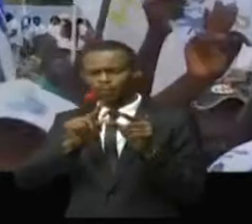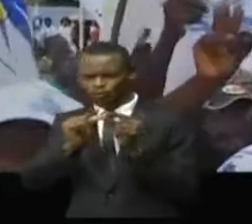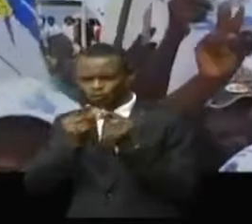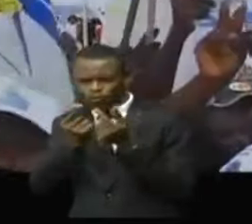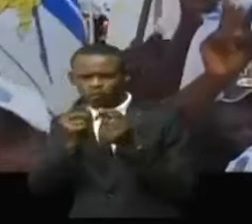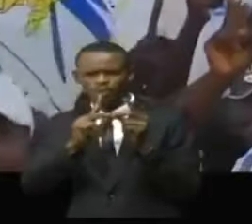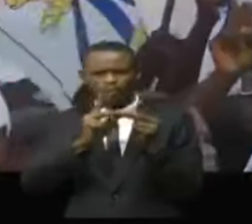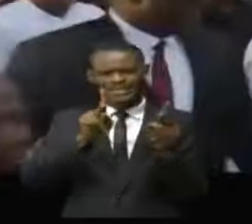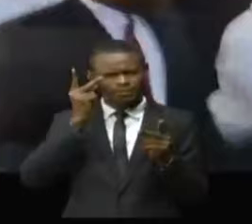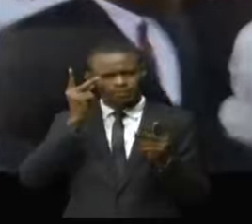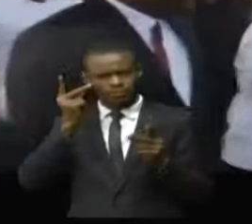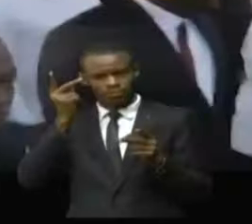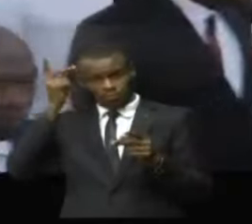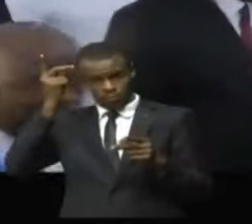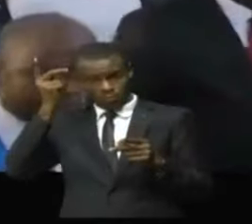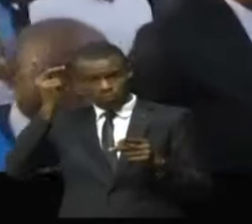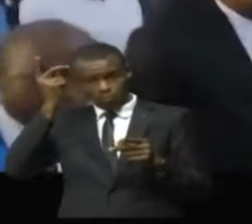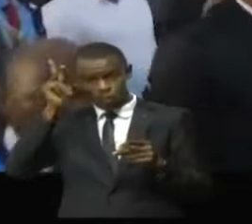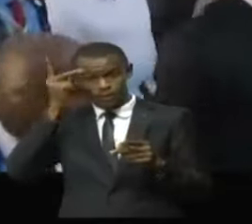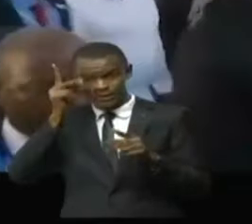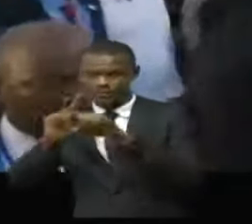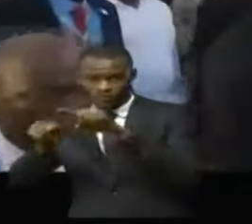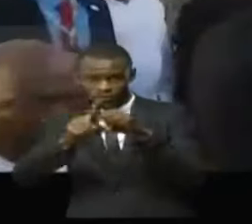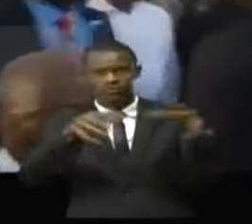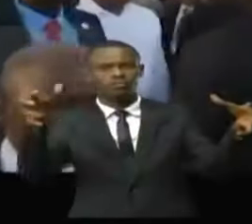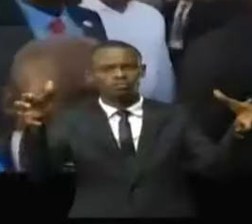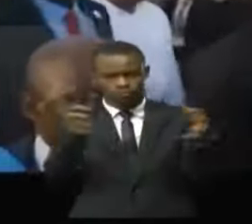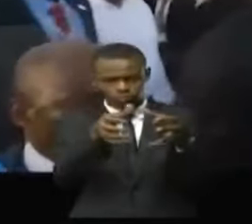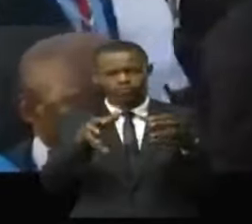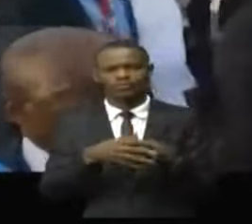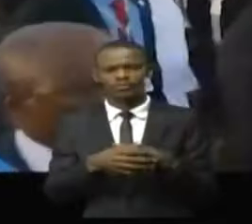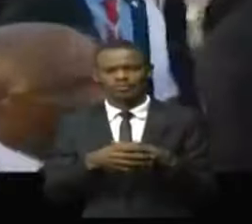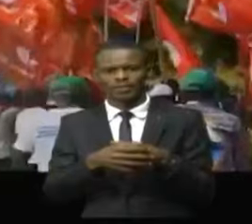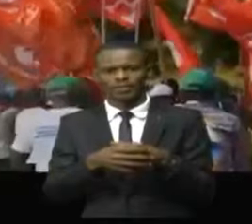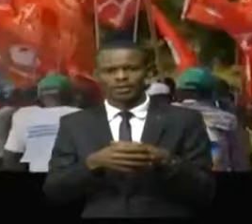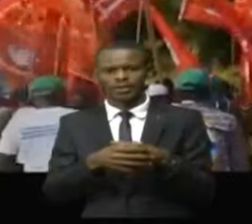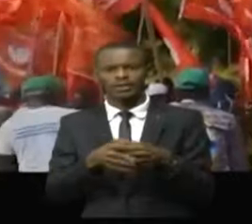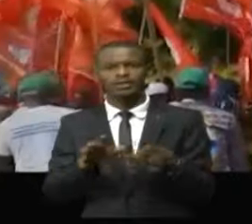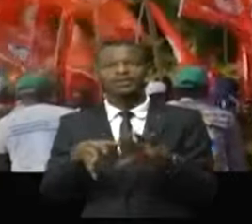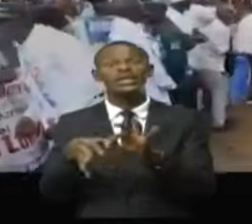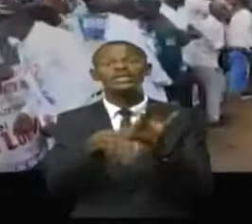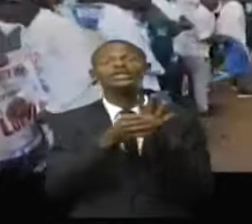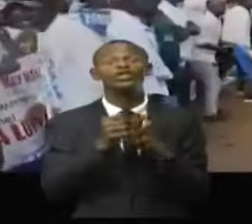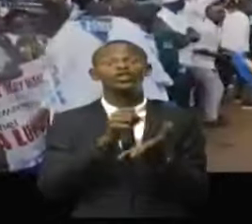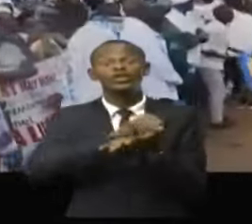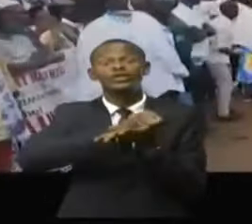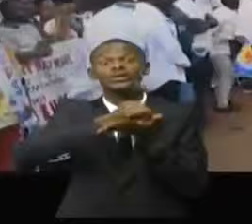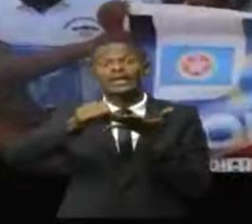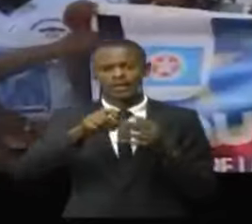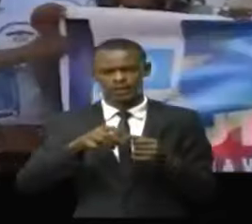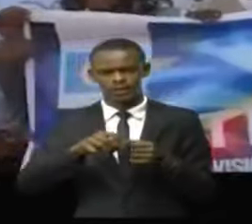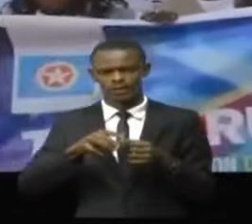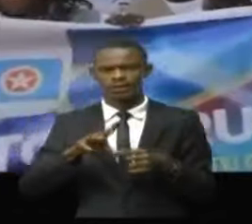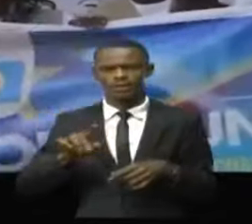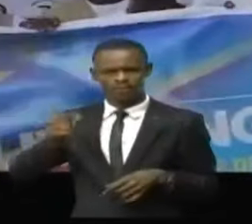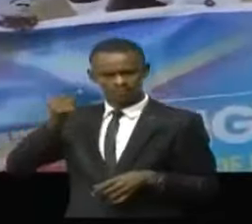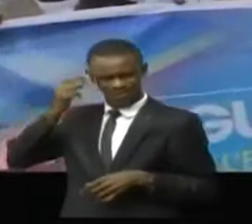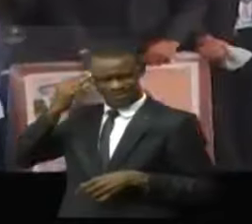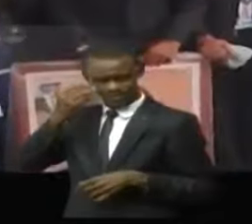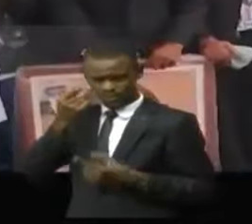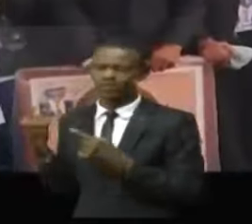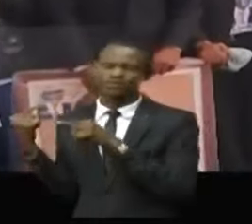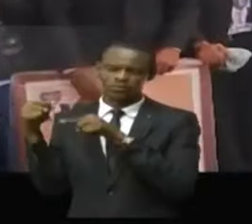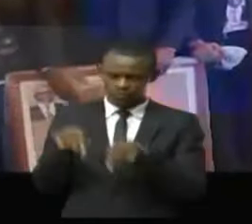Premier ministre Jean-Michel Samalukonde Kyenge à Issirou, en témoignent ses concerts rivalisant d'emblèmes, effigies et